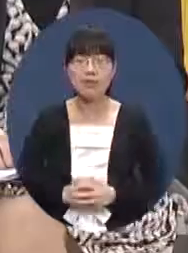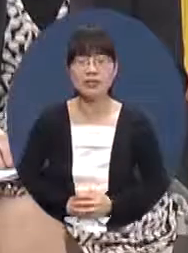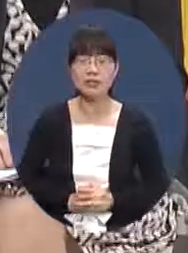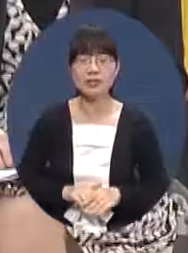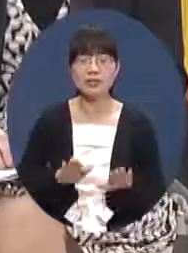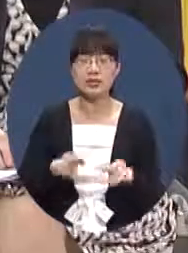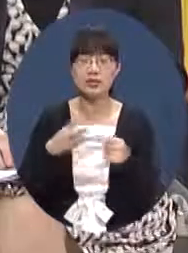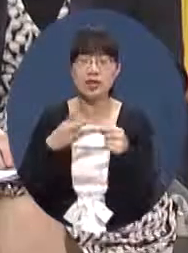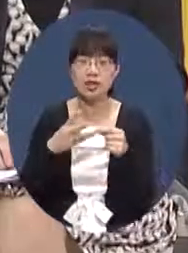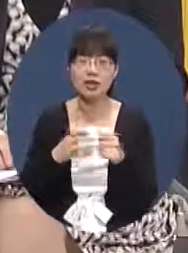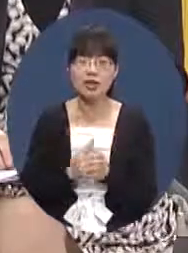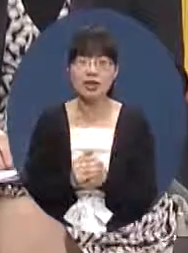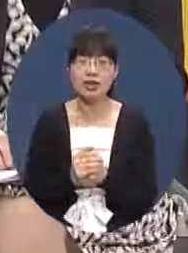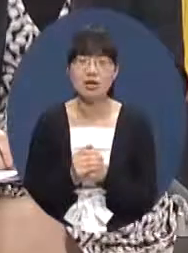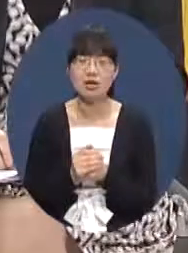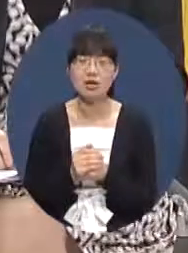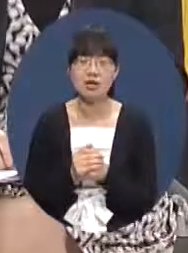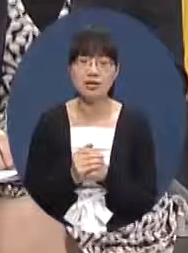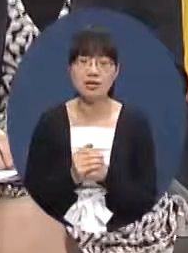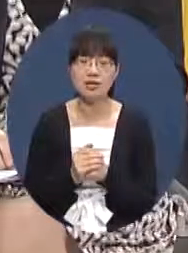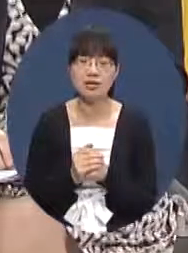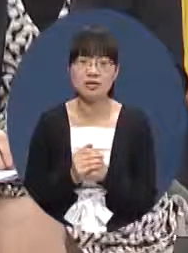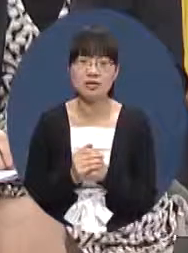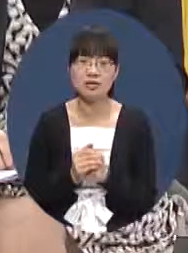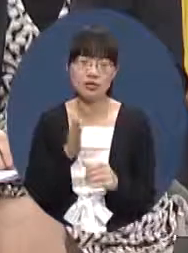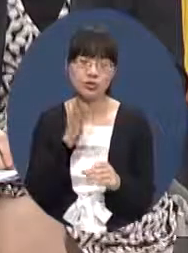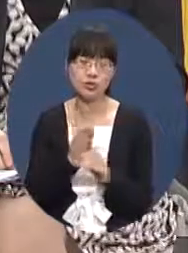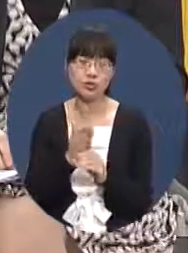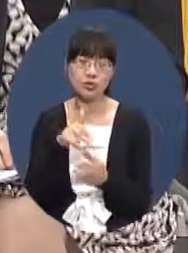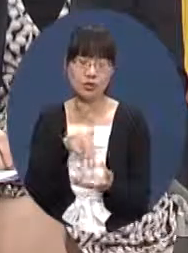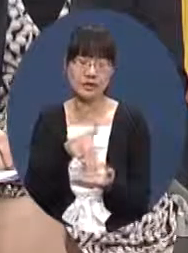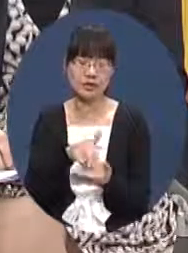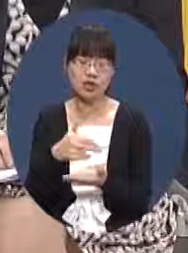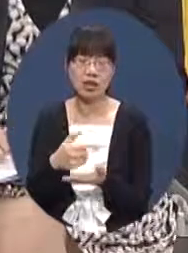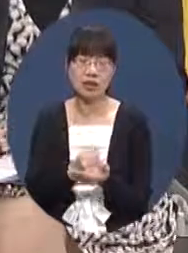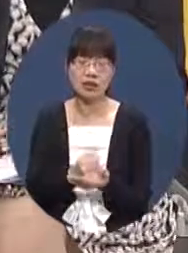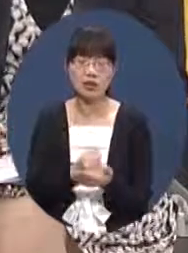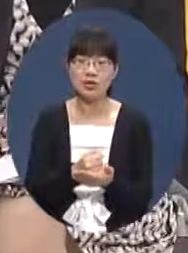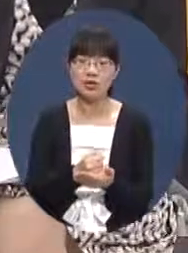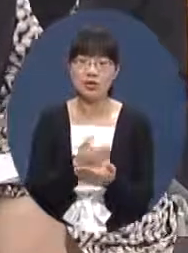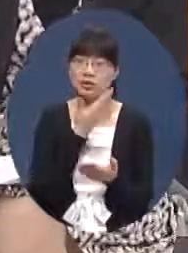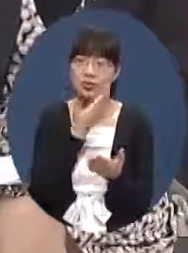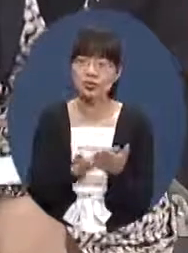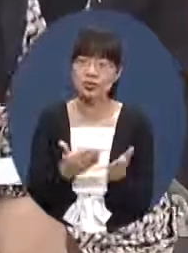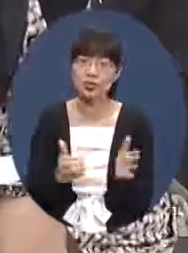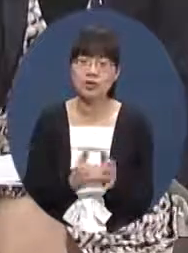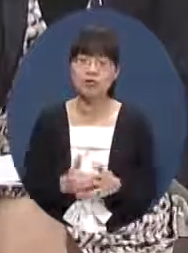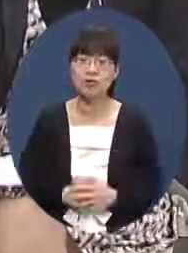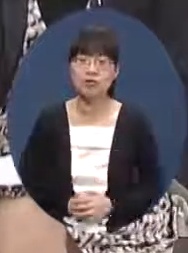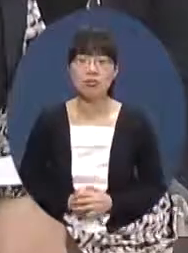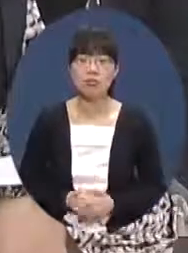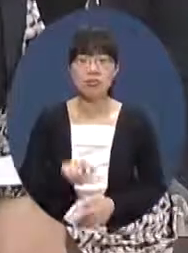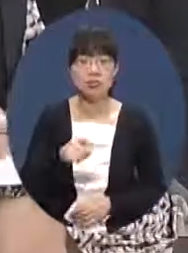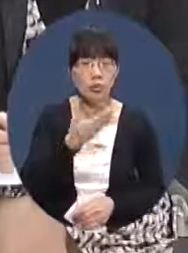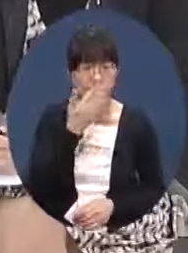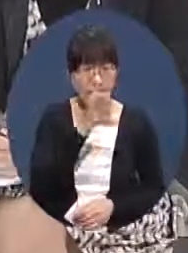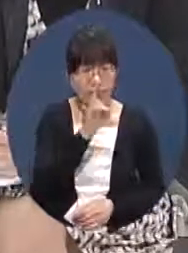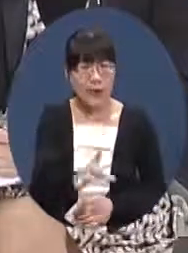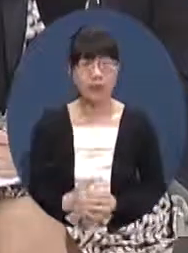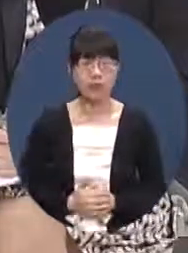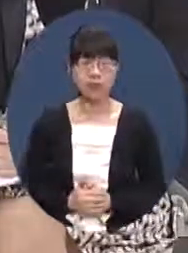그리고 이제 세 번째로는 그 중립적인 자세를 취하시는 게 매우 중요한데 너 그거 먹으면 안